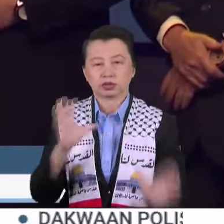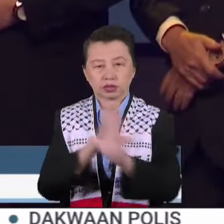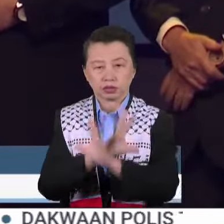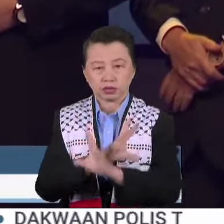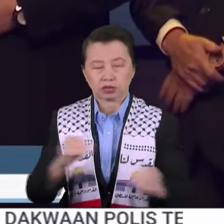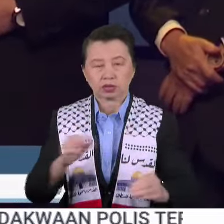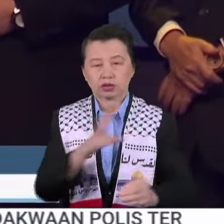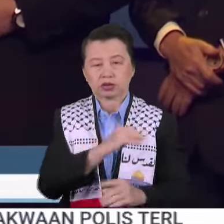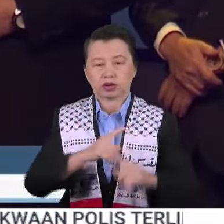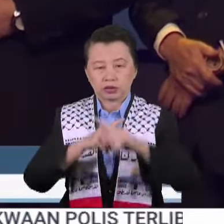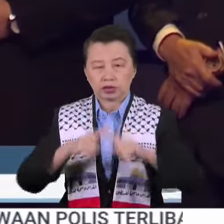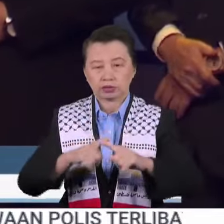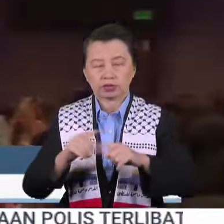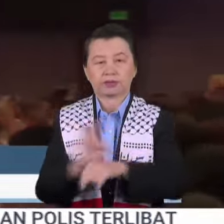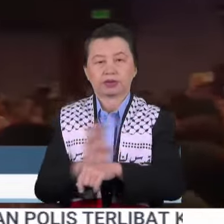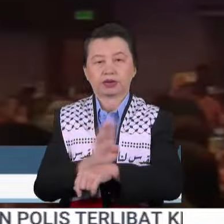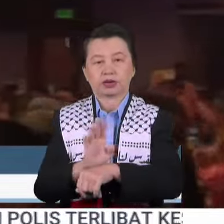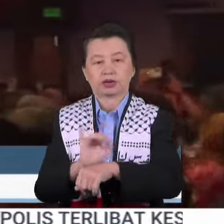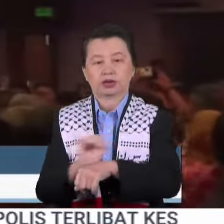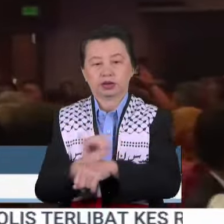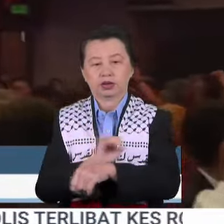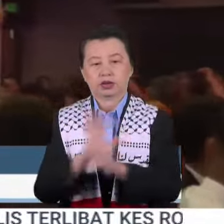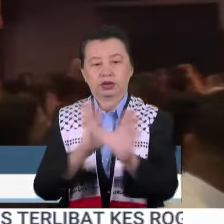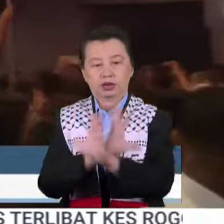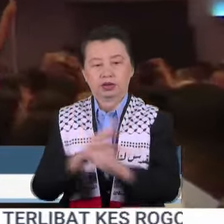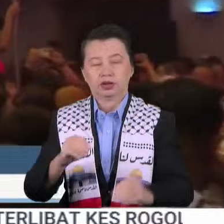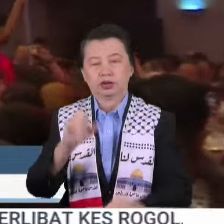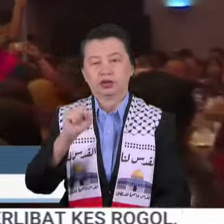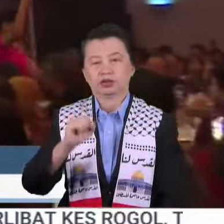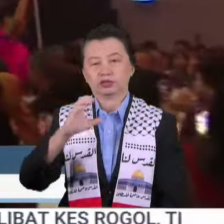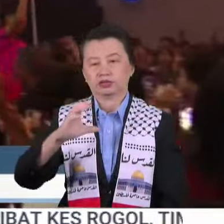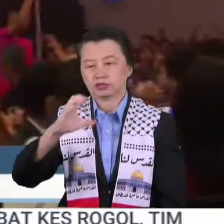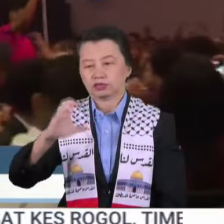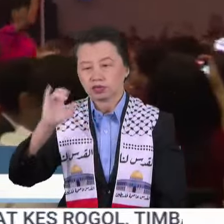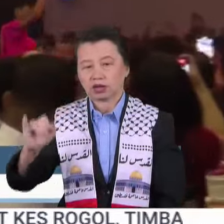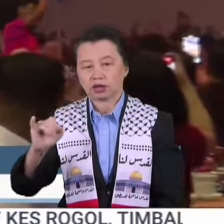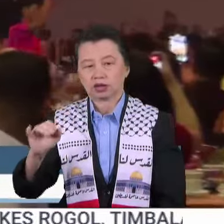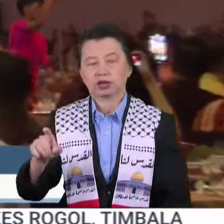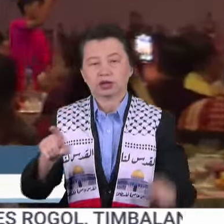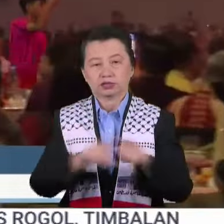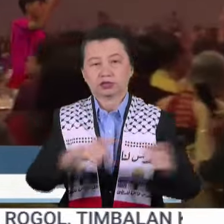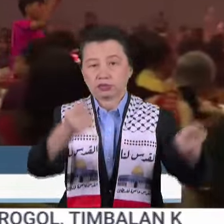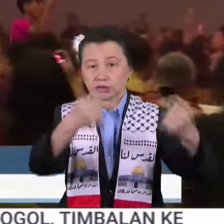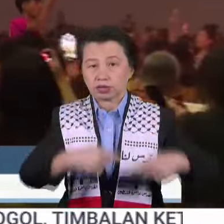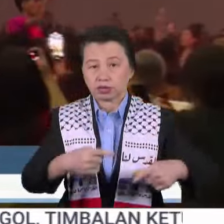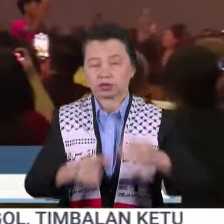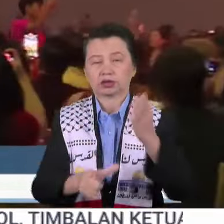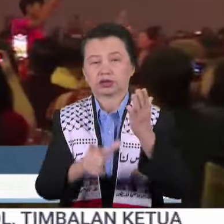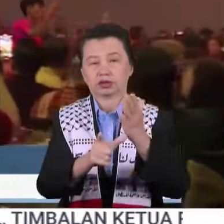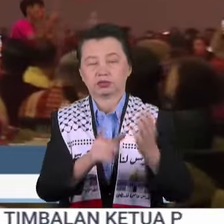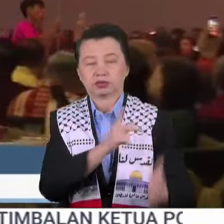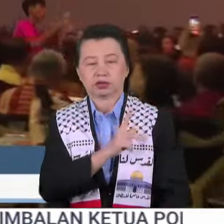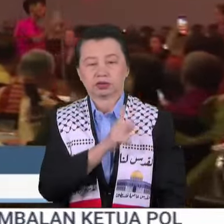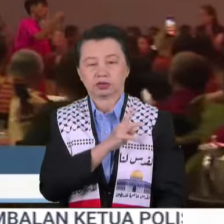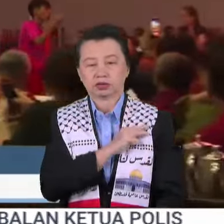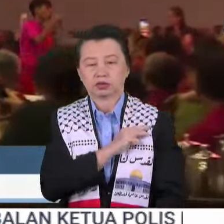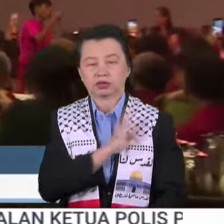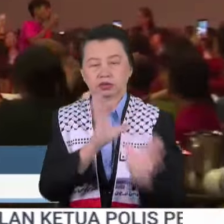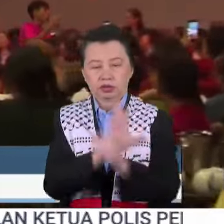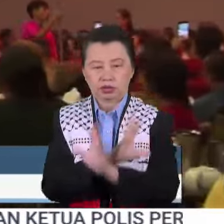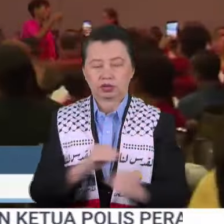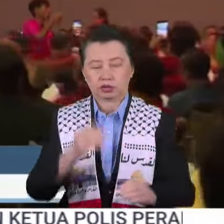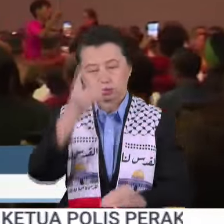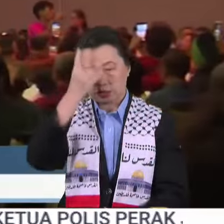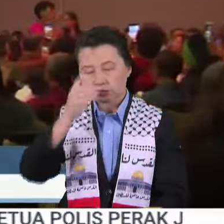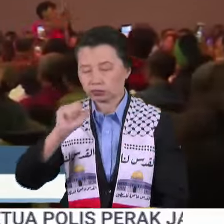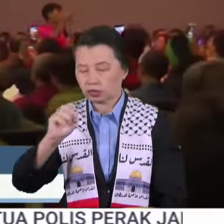Sarawak dan Dewan Perniagaan dan Perindustrian Sarawak SCCI. Turut hadir Timbalan Premier Sarawak Dato' Amar Awang Tengah